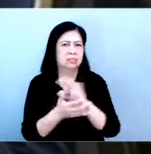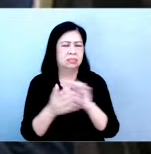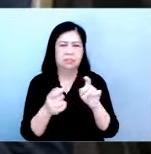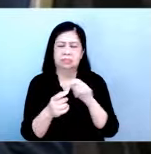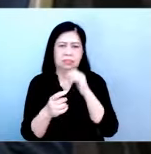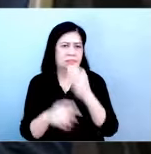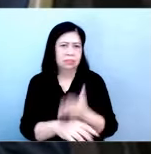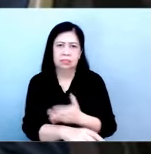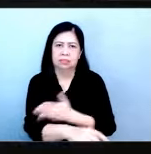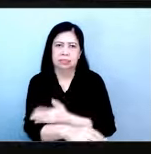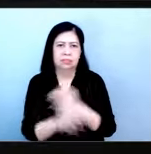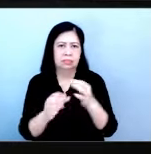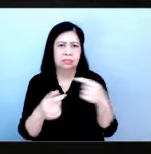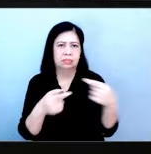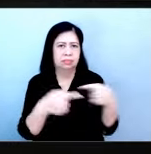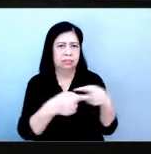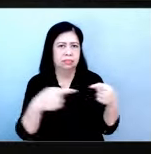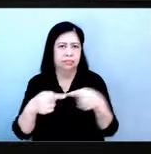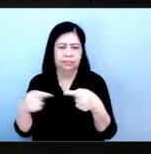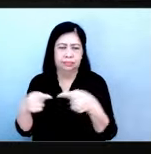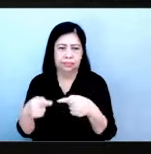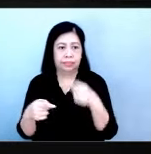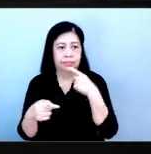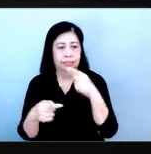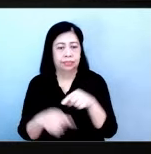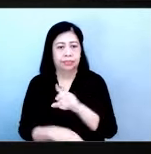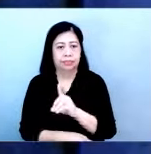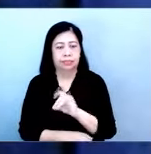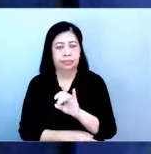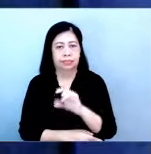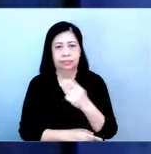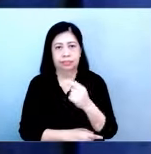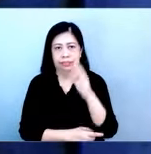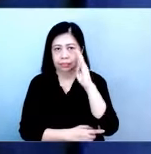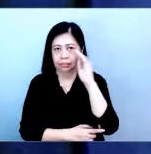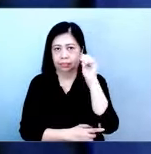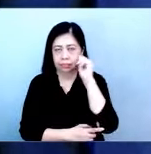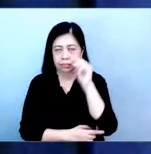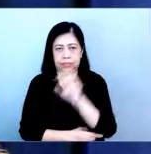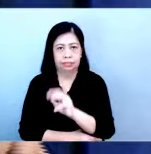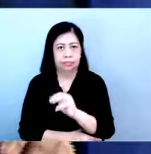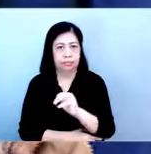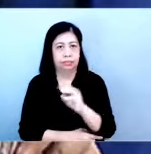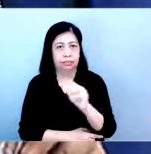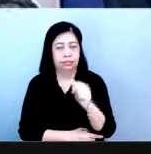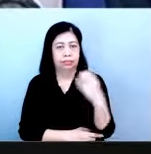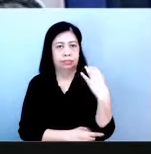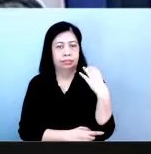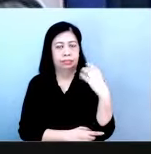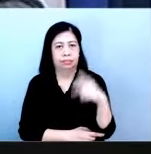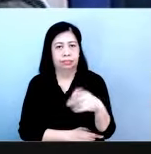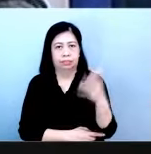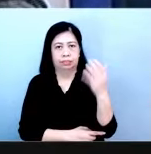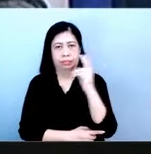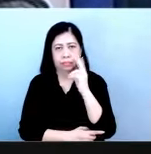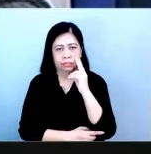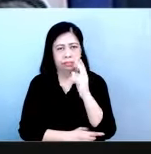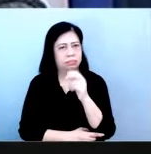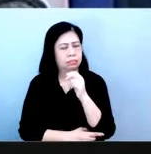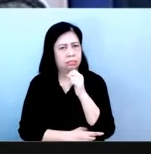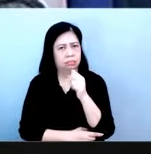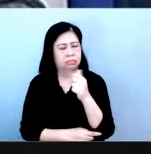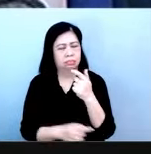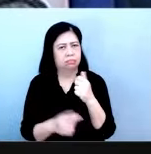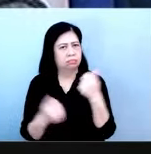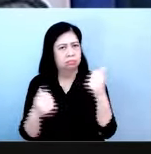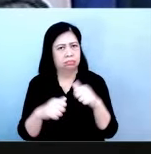kung magkakawatak-watak. Ayon naman kay Interior Secretary Benner Abalos na MMDA Chairman noong Duterte Administration, hindi solusyon ang secession sa